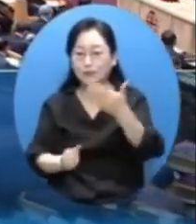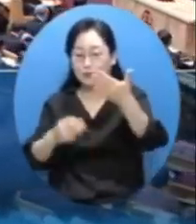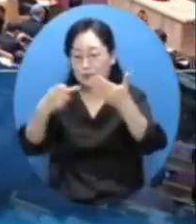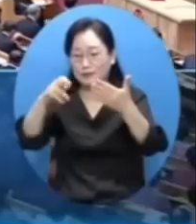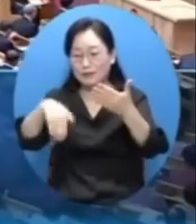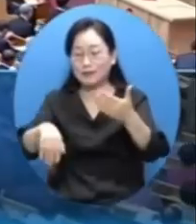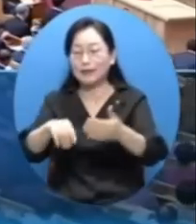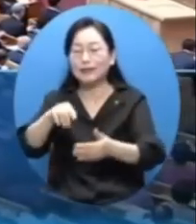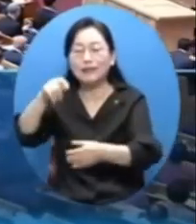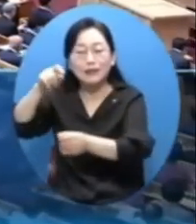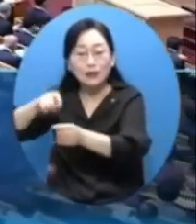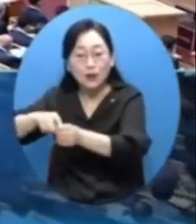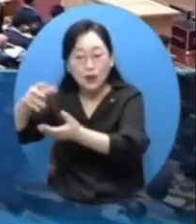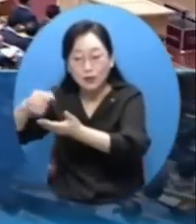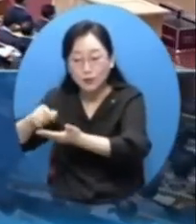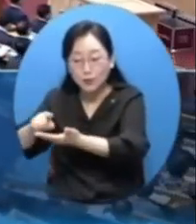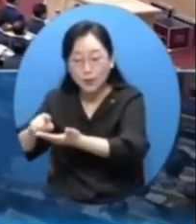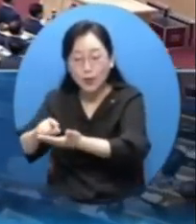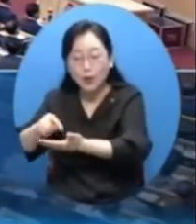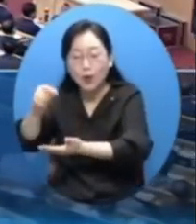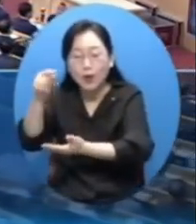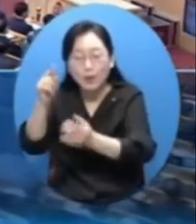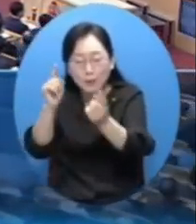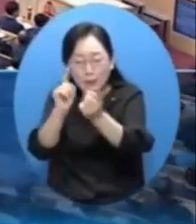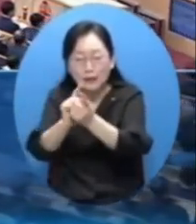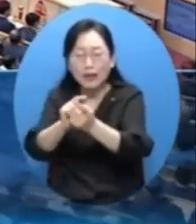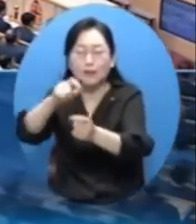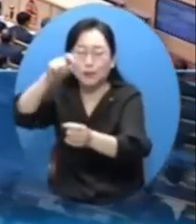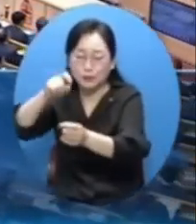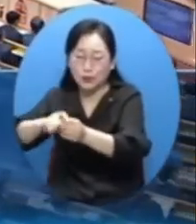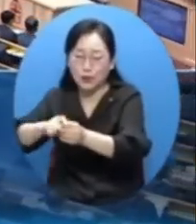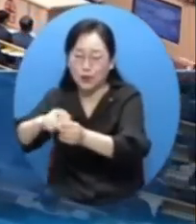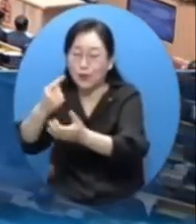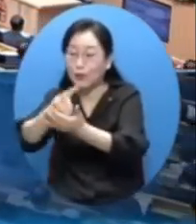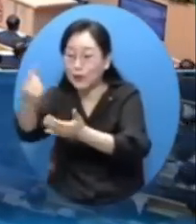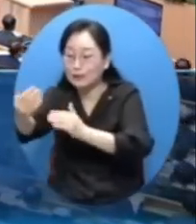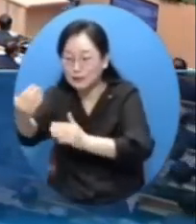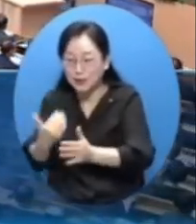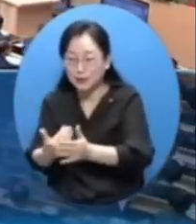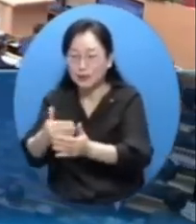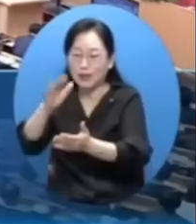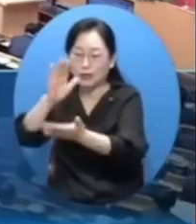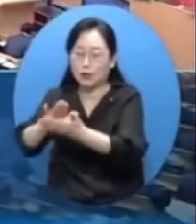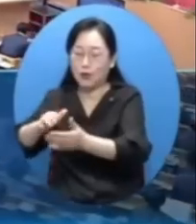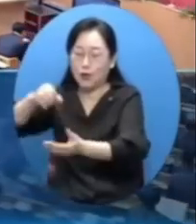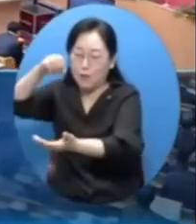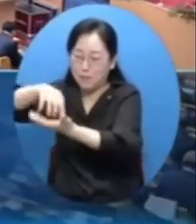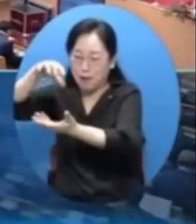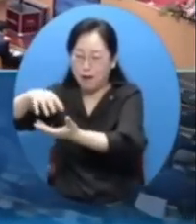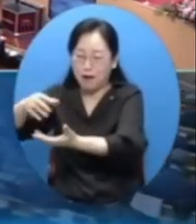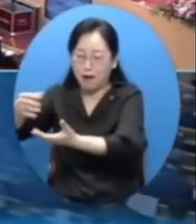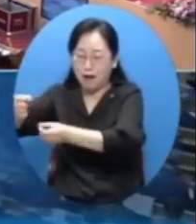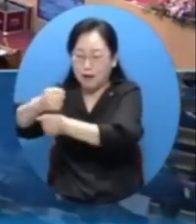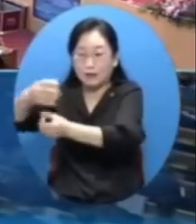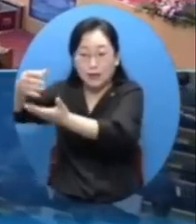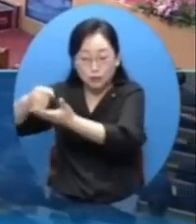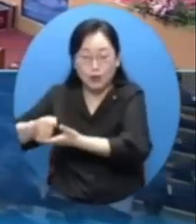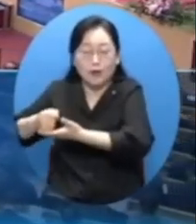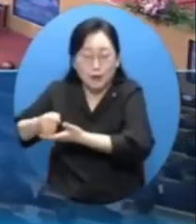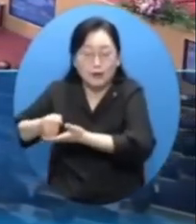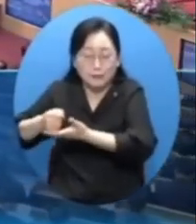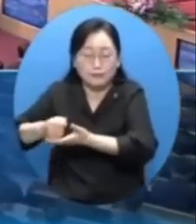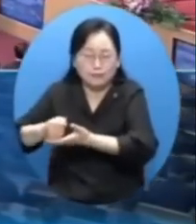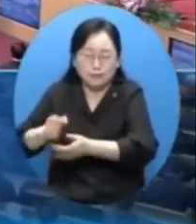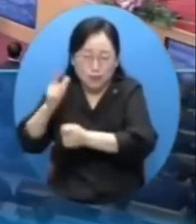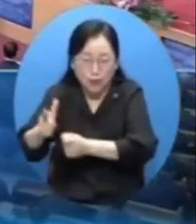이 떡은 우리가 당신들에게 오려고 떠났던 날에 우리들의 집에서 아직도 뜨거운 것을 양식으로 가지고 왔으나 보소서 이제